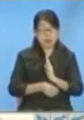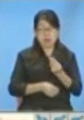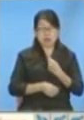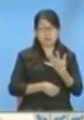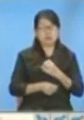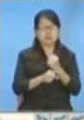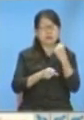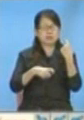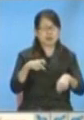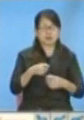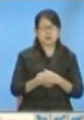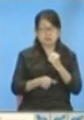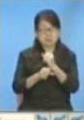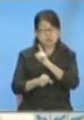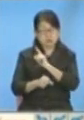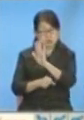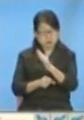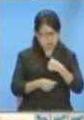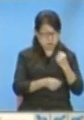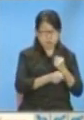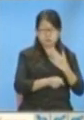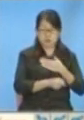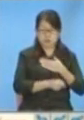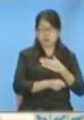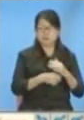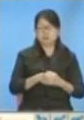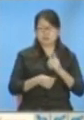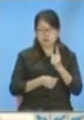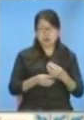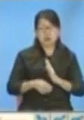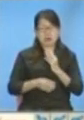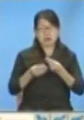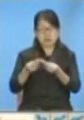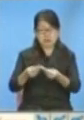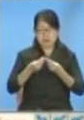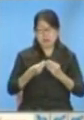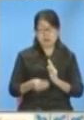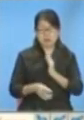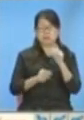น้าที่ของผมท่านมีหน้าที่ของท่านต้องให้เกียรติซึ่งกันและกันครับ